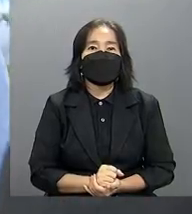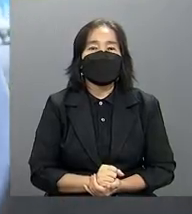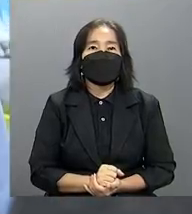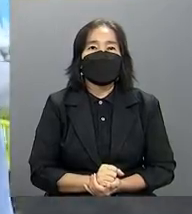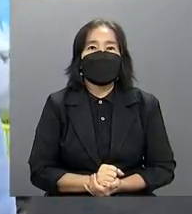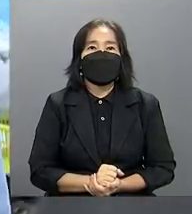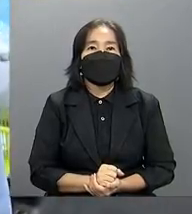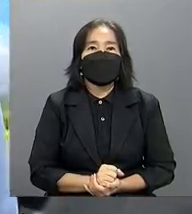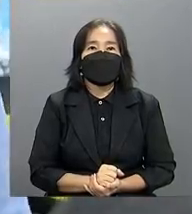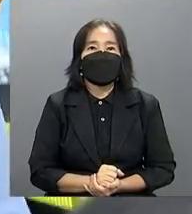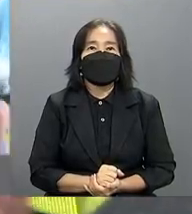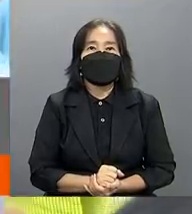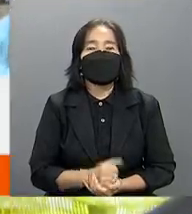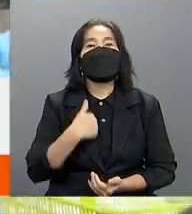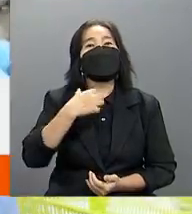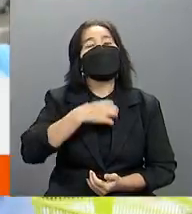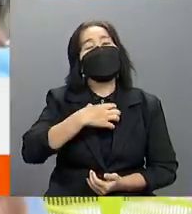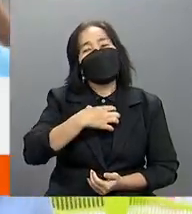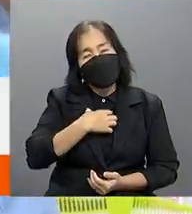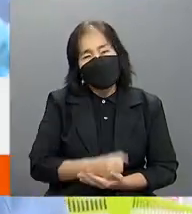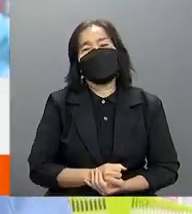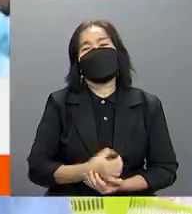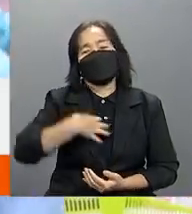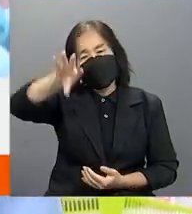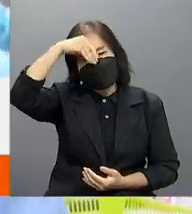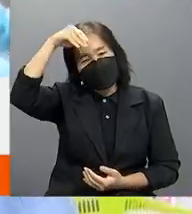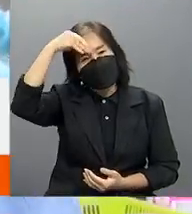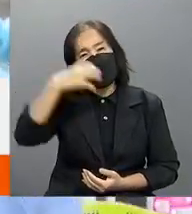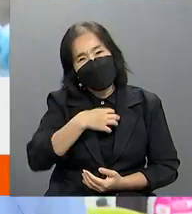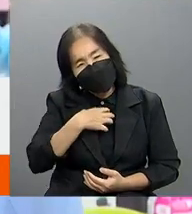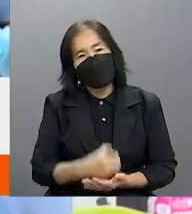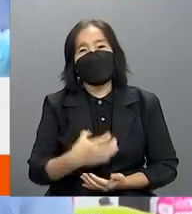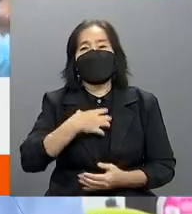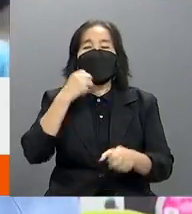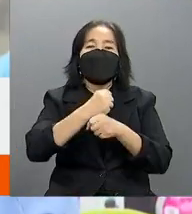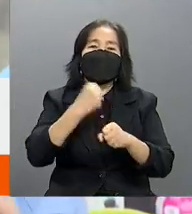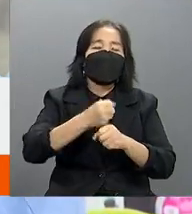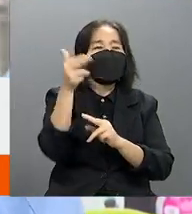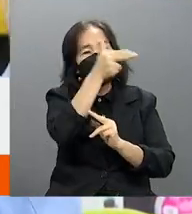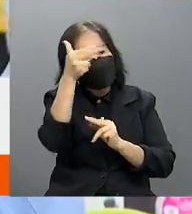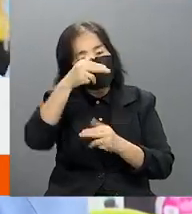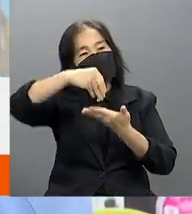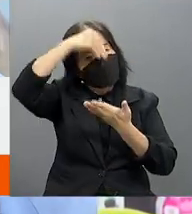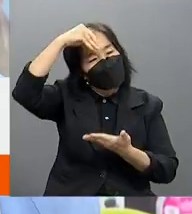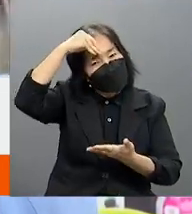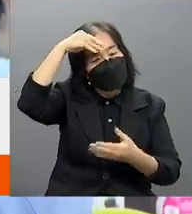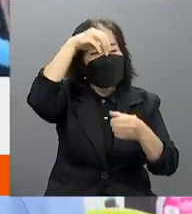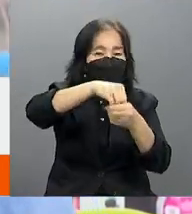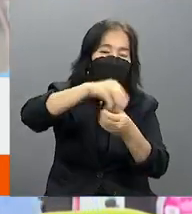ก็อยากจะกลับไปใช้ชีวิตปกติก็แบบอยากไปโรงเรียนอยากถ่ายทำคลิปอยากแบบสนุกกับเพื่อนๆที่โร